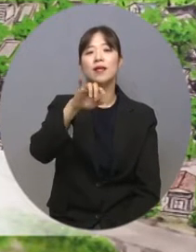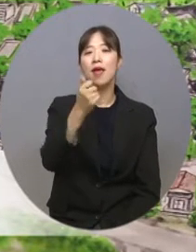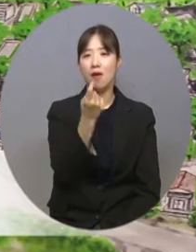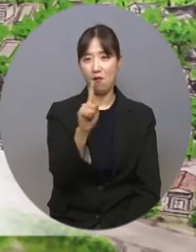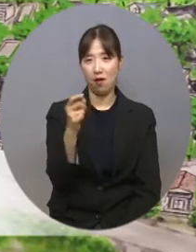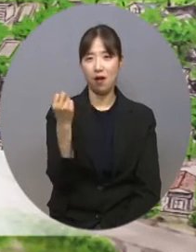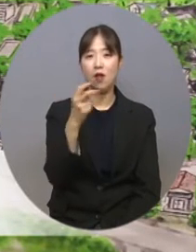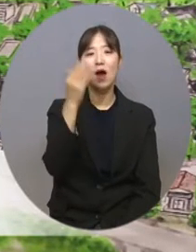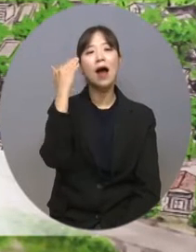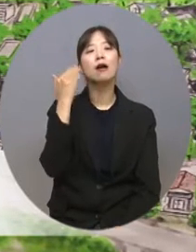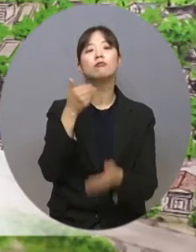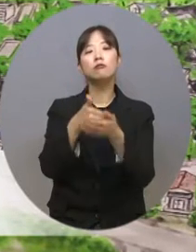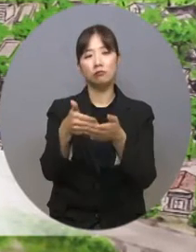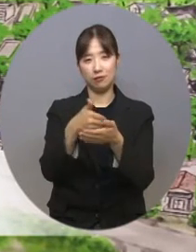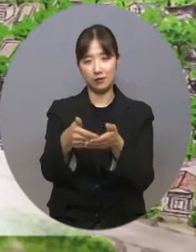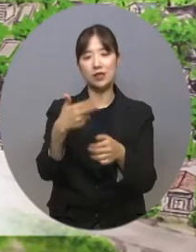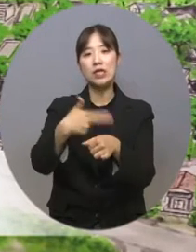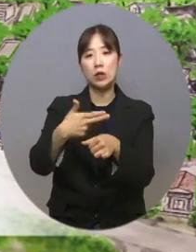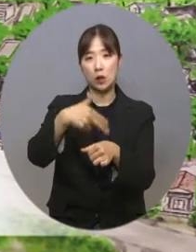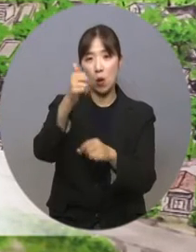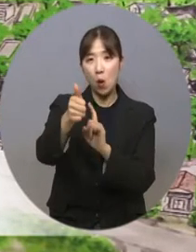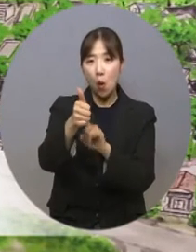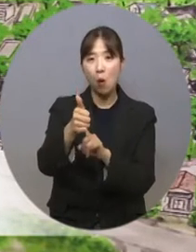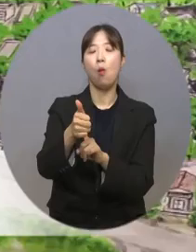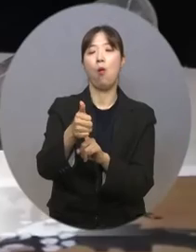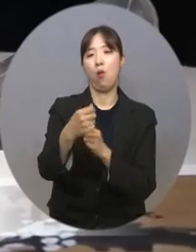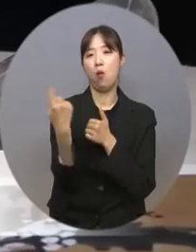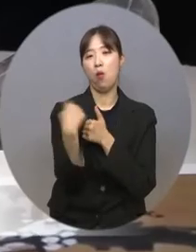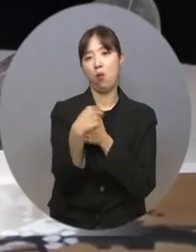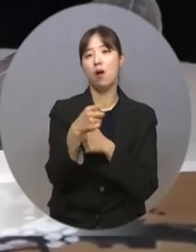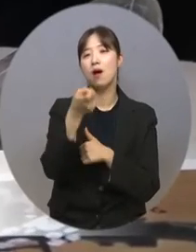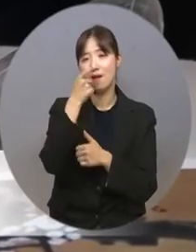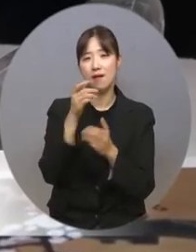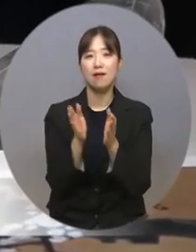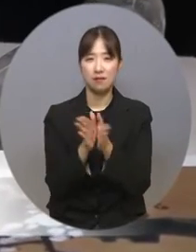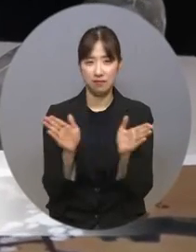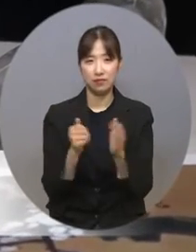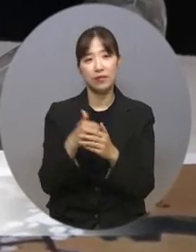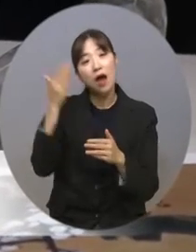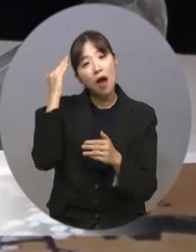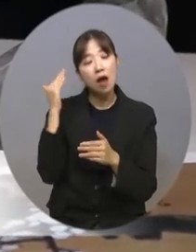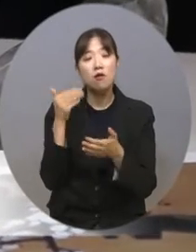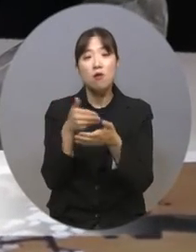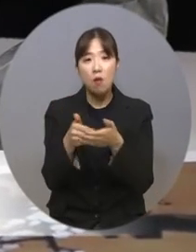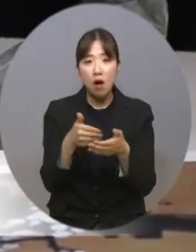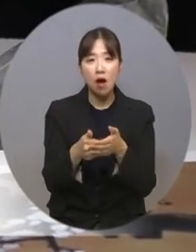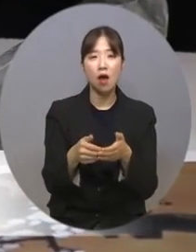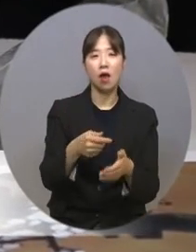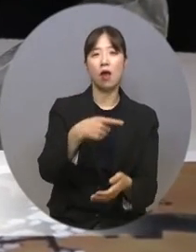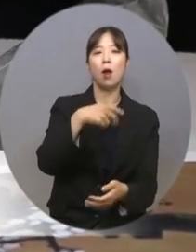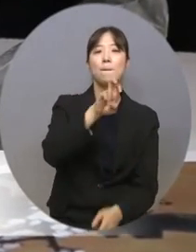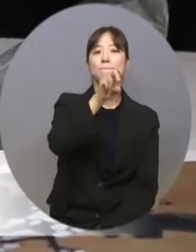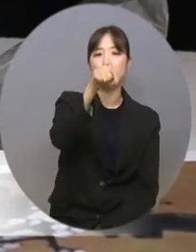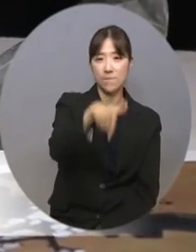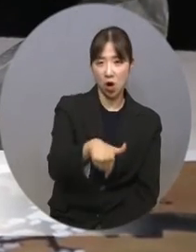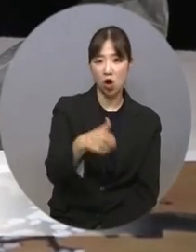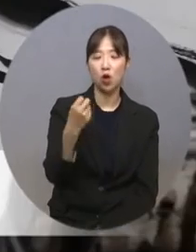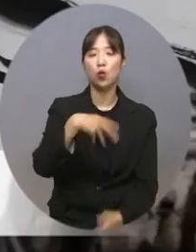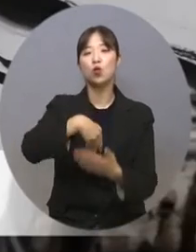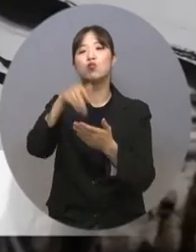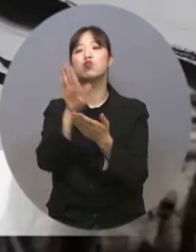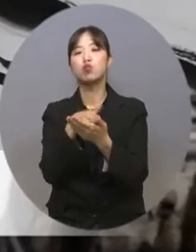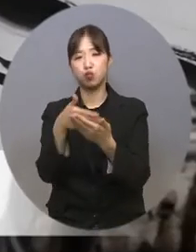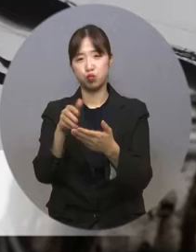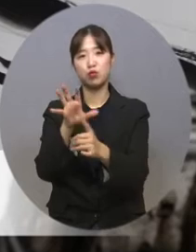와가지고 그 한국화를 그리기 시작했죠. 아, 우리 한국화는 먹과 붓을 이용해서